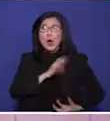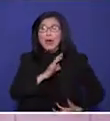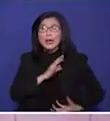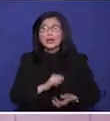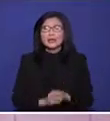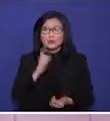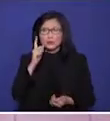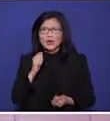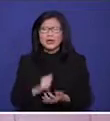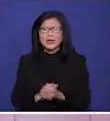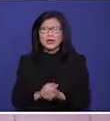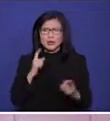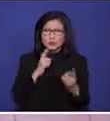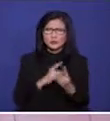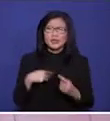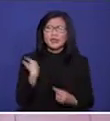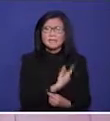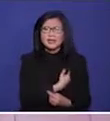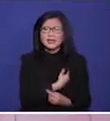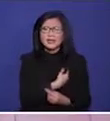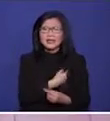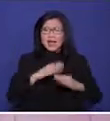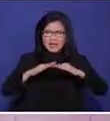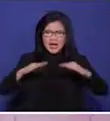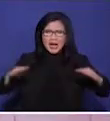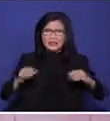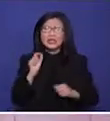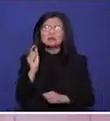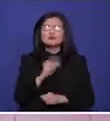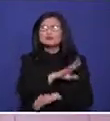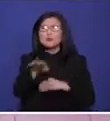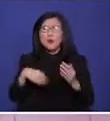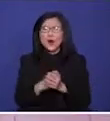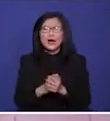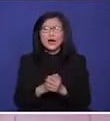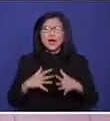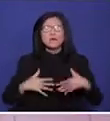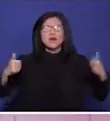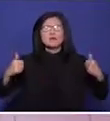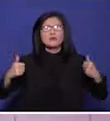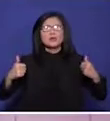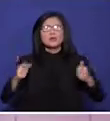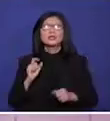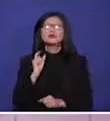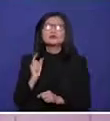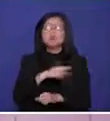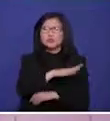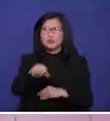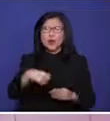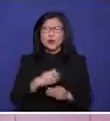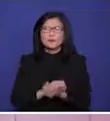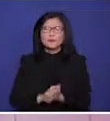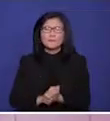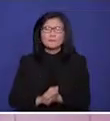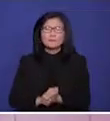kami, keadilan untuk semua, keamanan untuk semua, kemakmuran untuk semua. Saya kira demikian. Waktunya